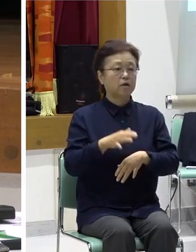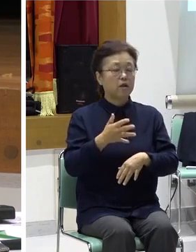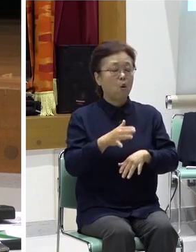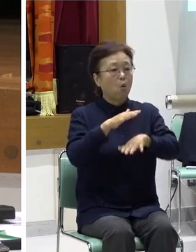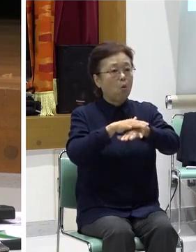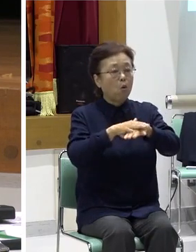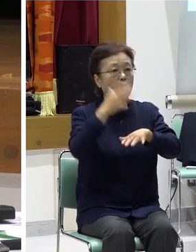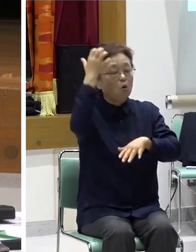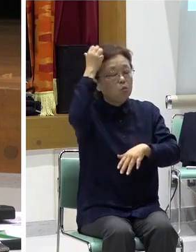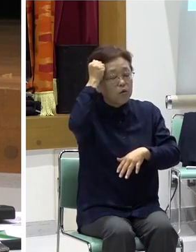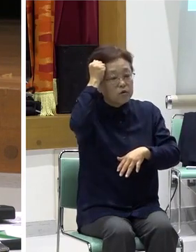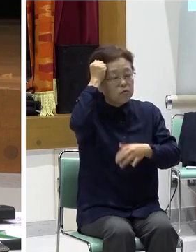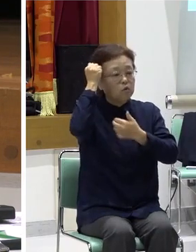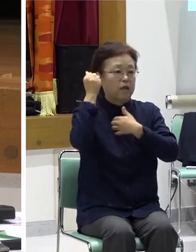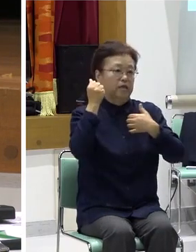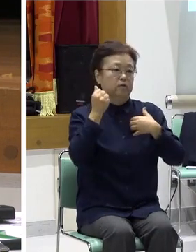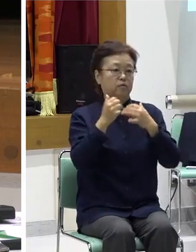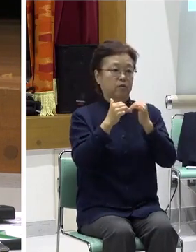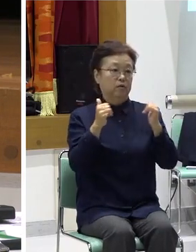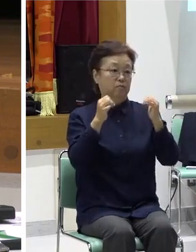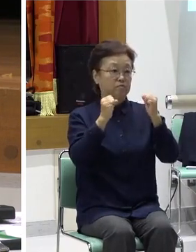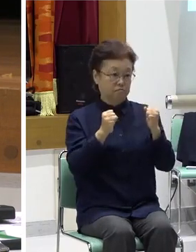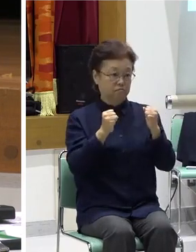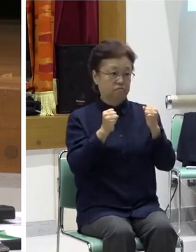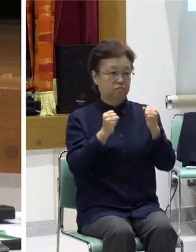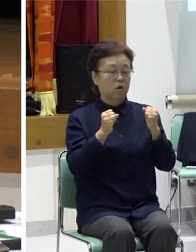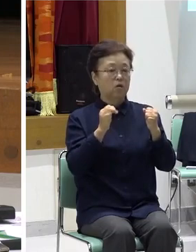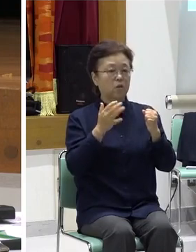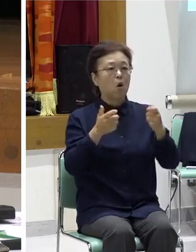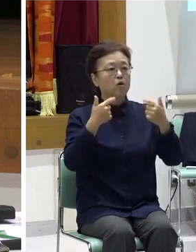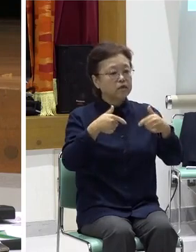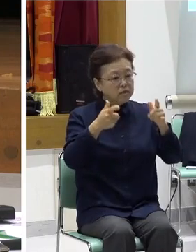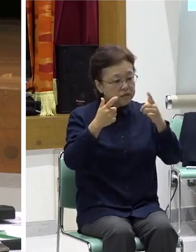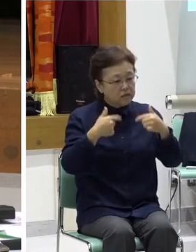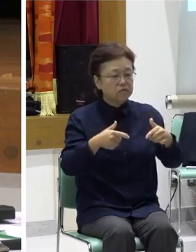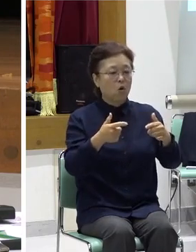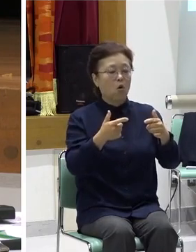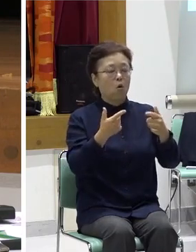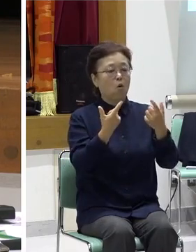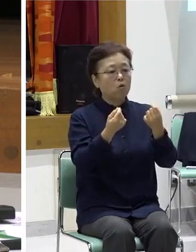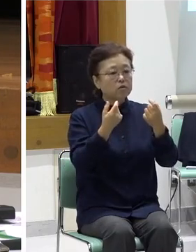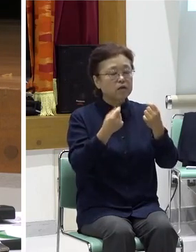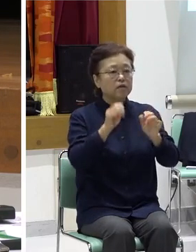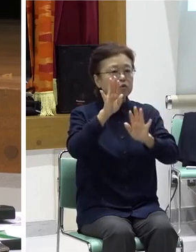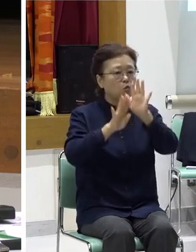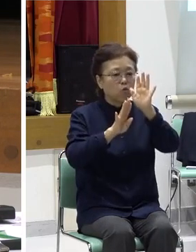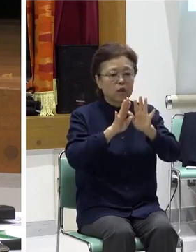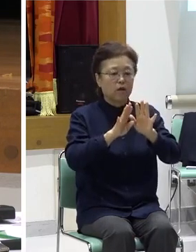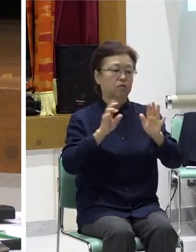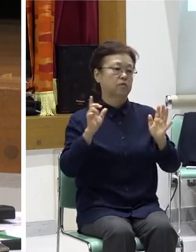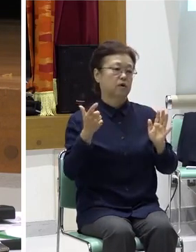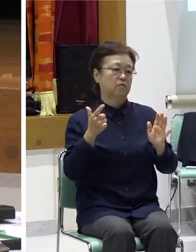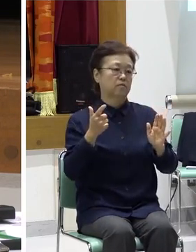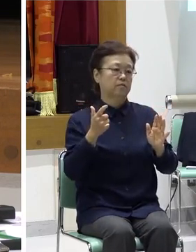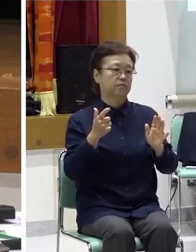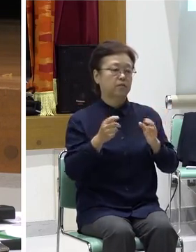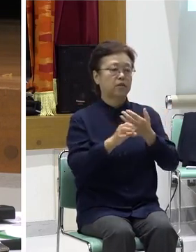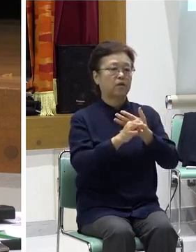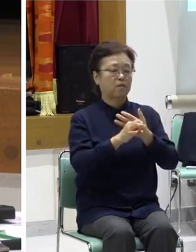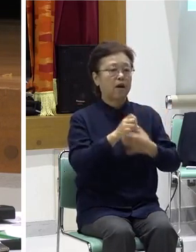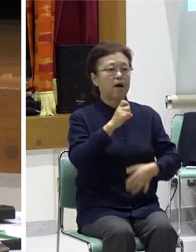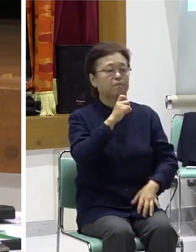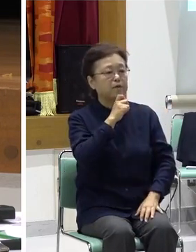方多いんですけど、ただこれも、いつも同じ状態ではないっていうのがあって、よくあると思うんですけど、ミルクが切れてると